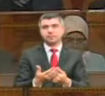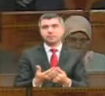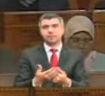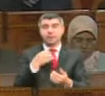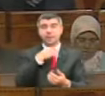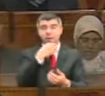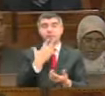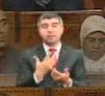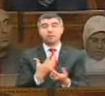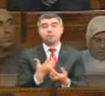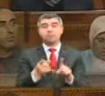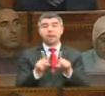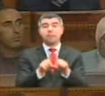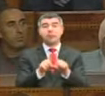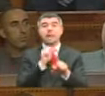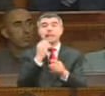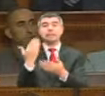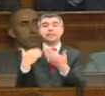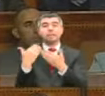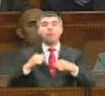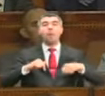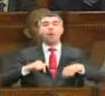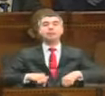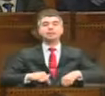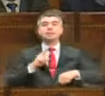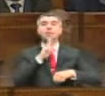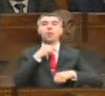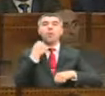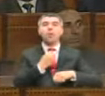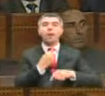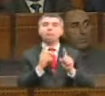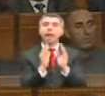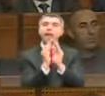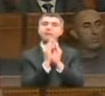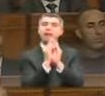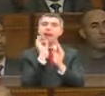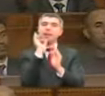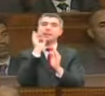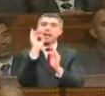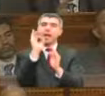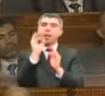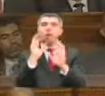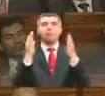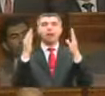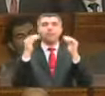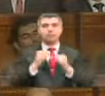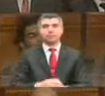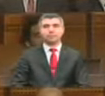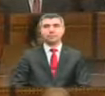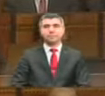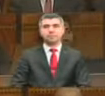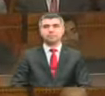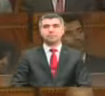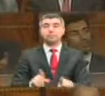لتوجيه التحية للفريق الحكومي السابق برئاسة الأستاذ عبد الإله بن كيران على العمل الذي